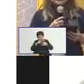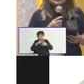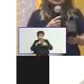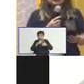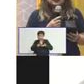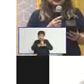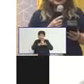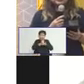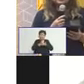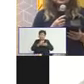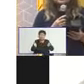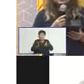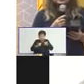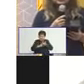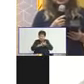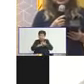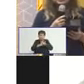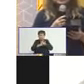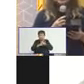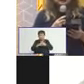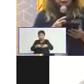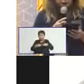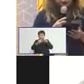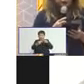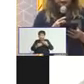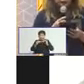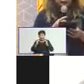and there should not be any discrimination